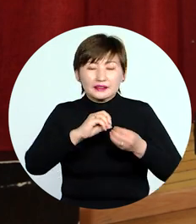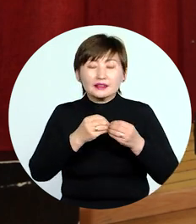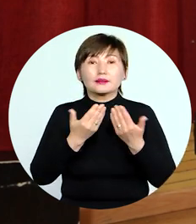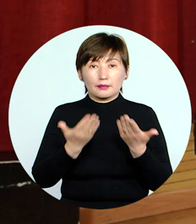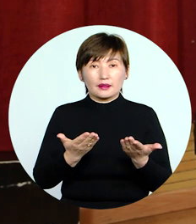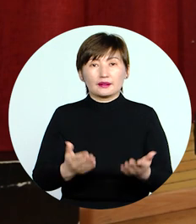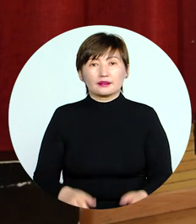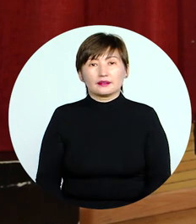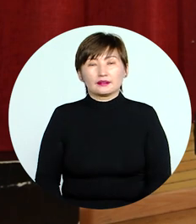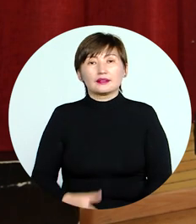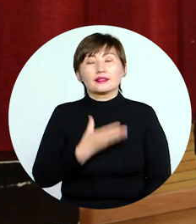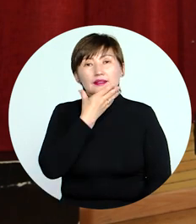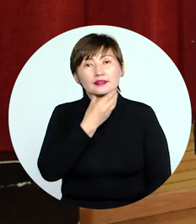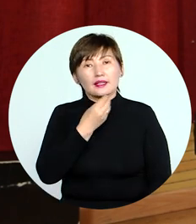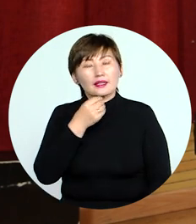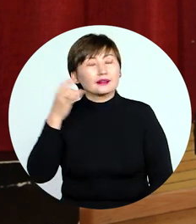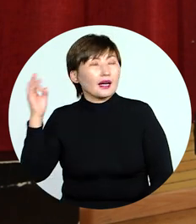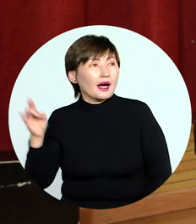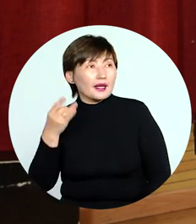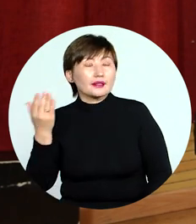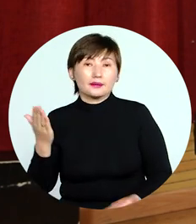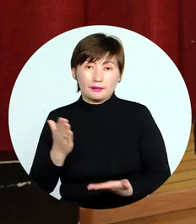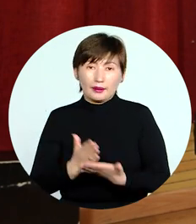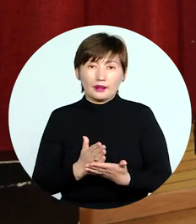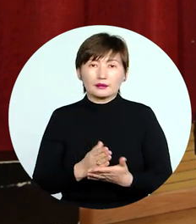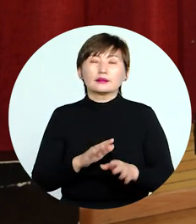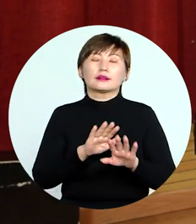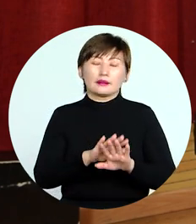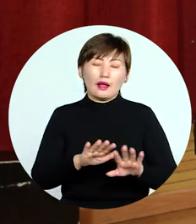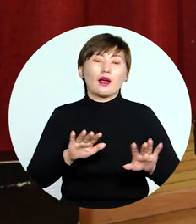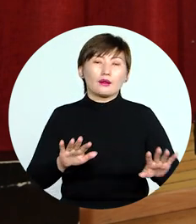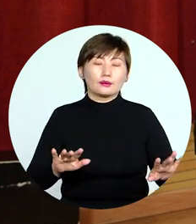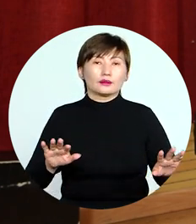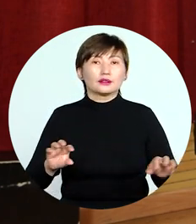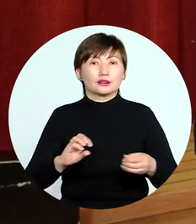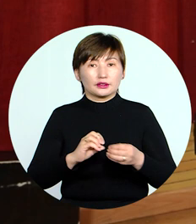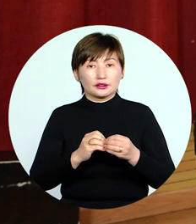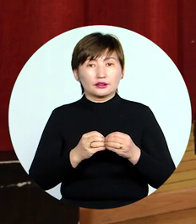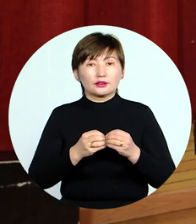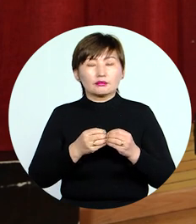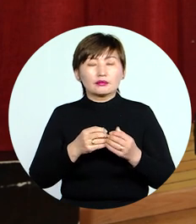бол хэдийгээр их сайхан тансаг аялга явж байгаа боловч үндсэндээ хөгжим бол тайван. Эдл одоо ингээд